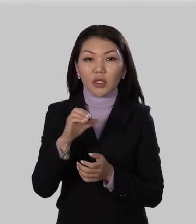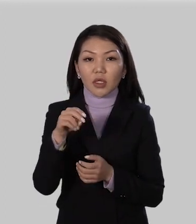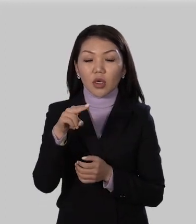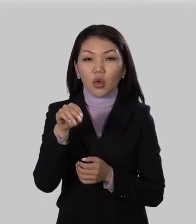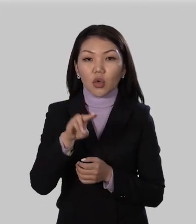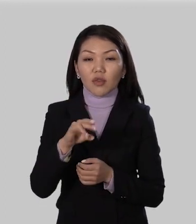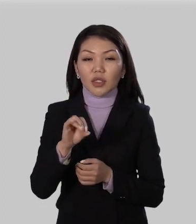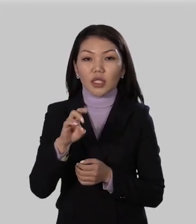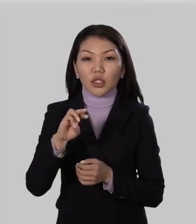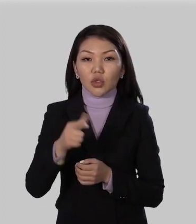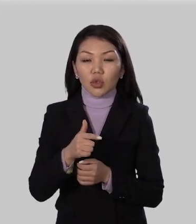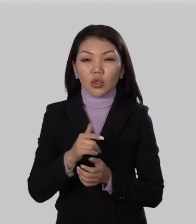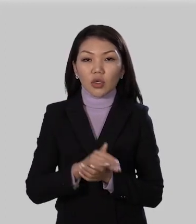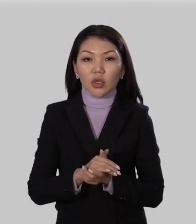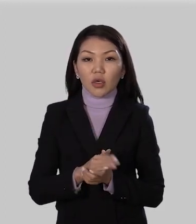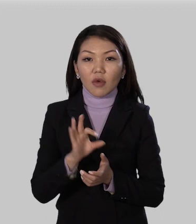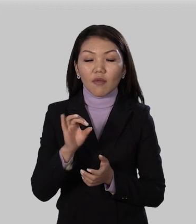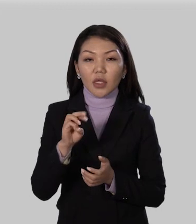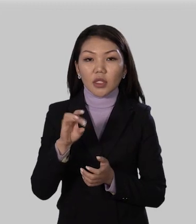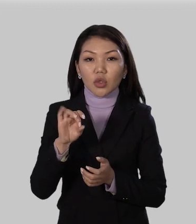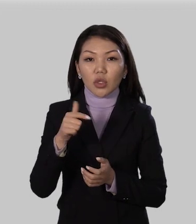Восход. Возрастет – восторг.